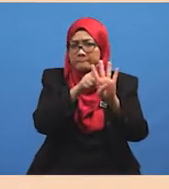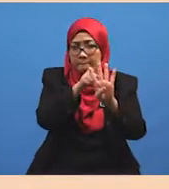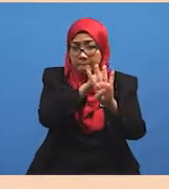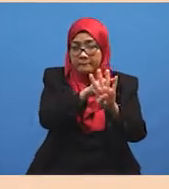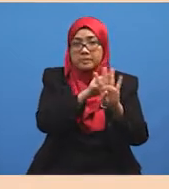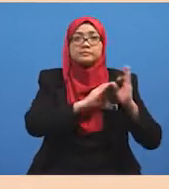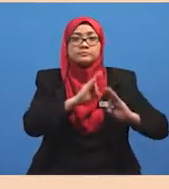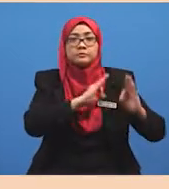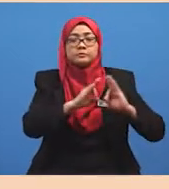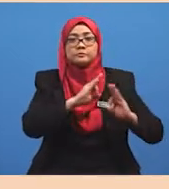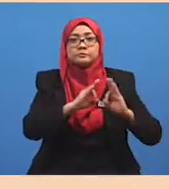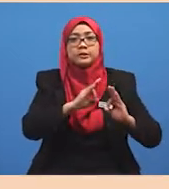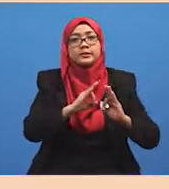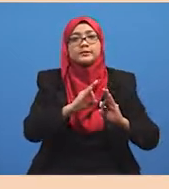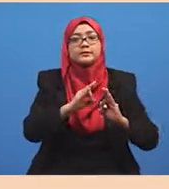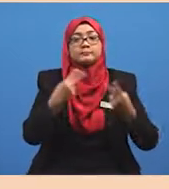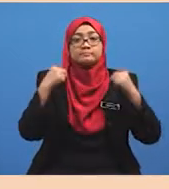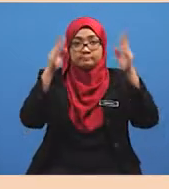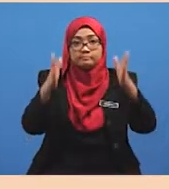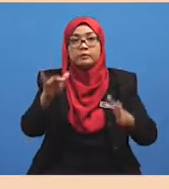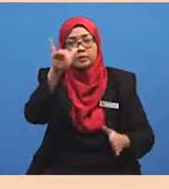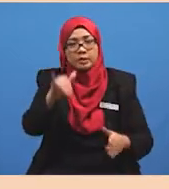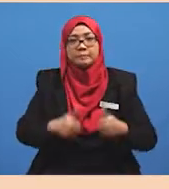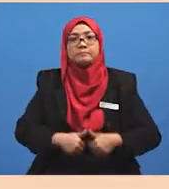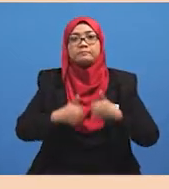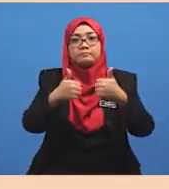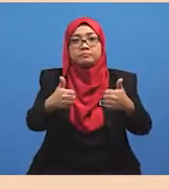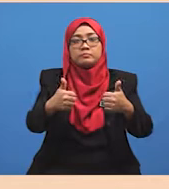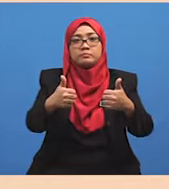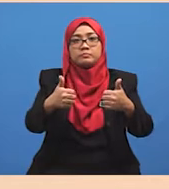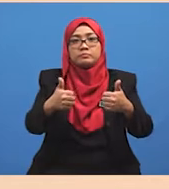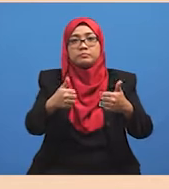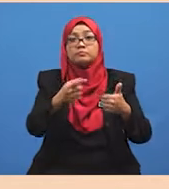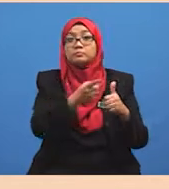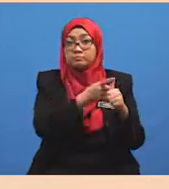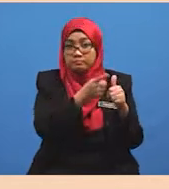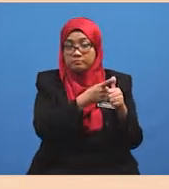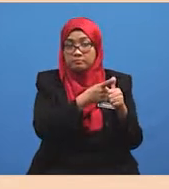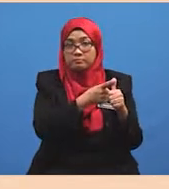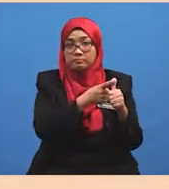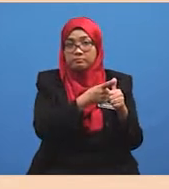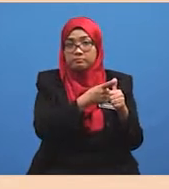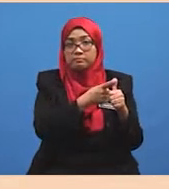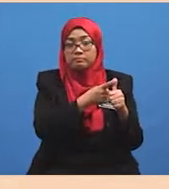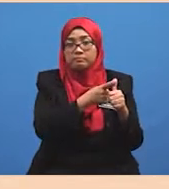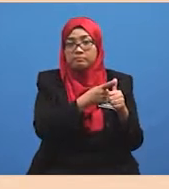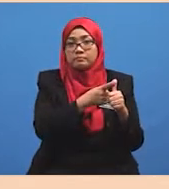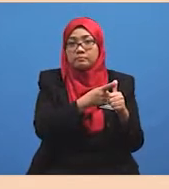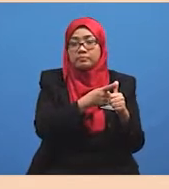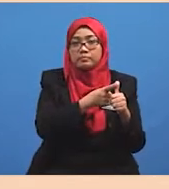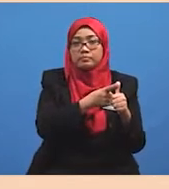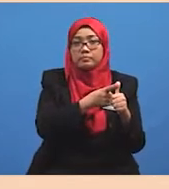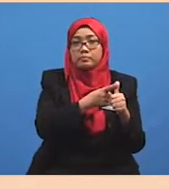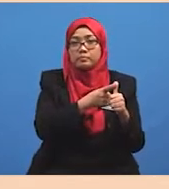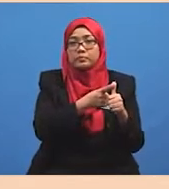Guy y6 jawaban tetap Iyalah inisiatif yang